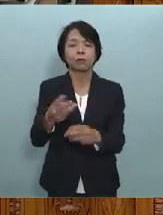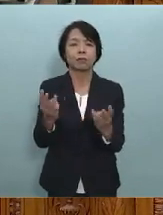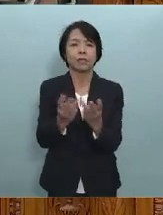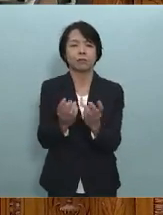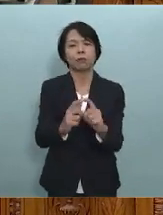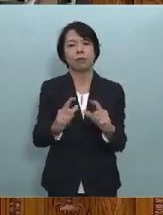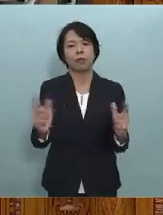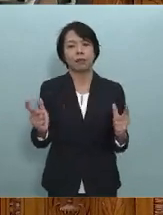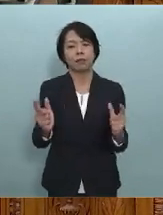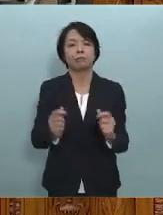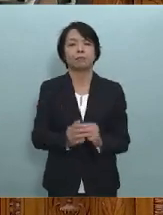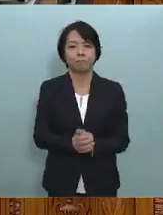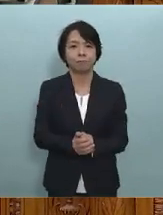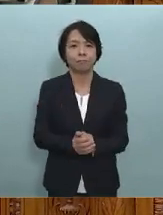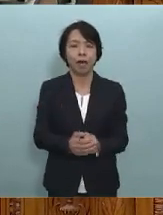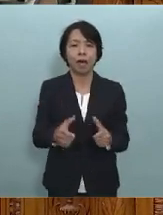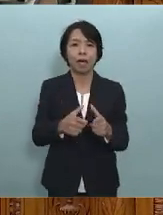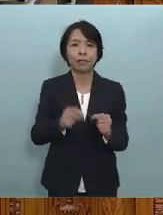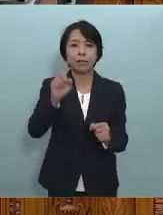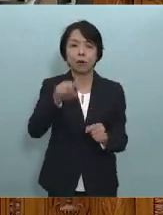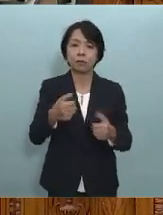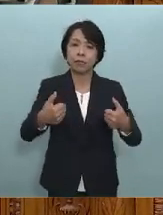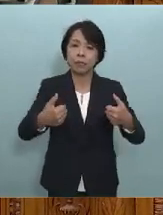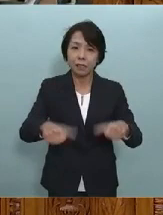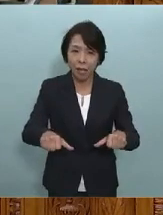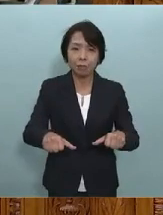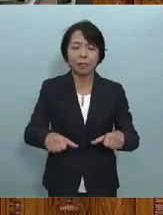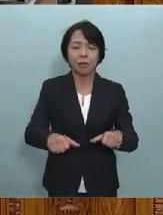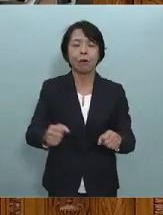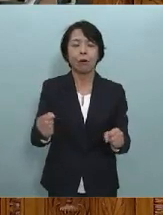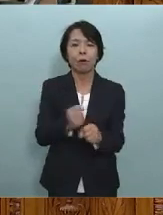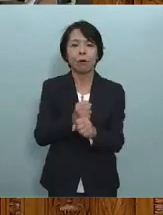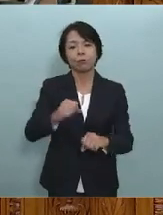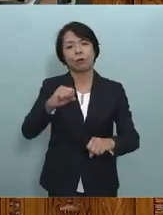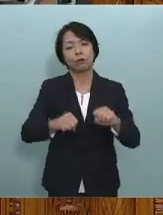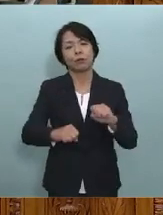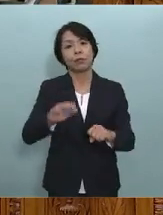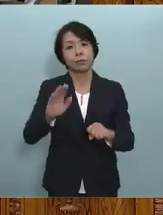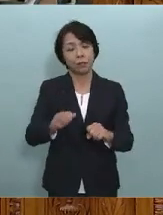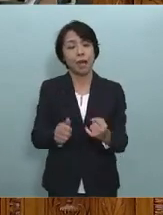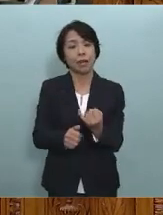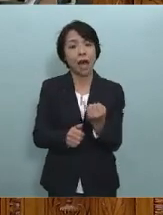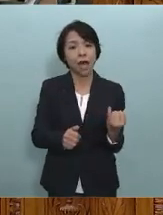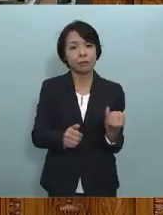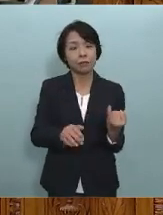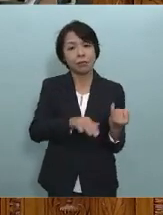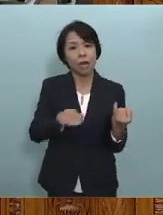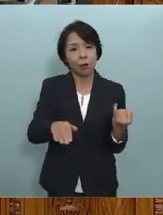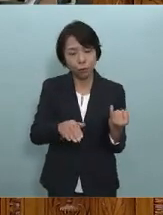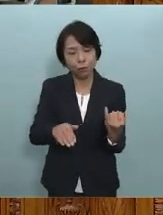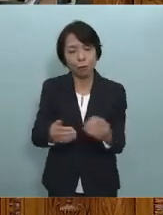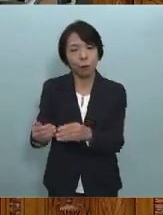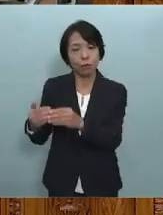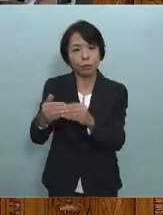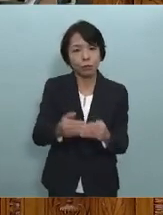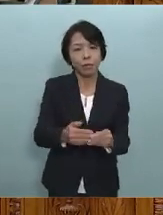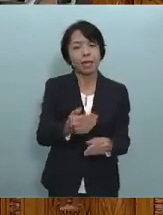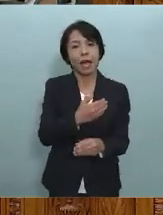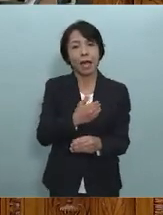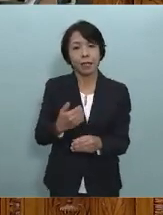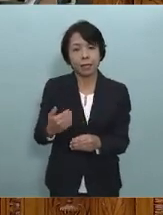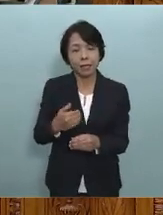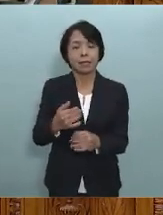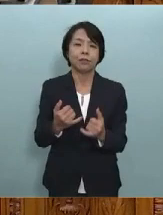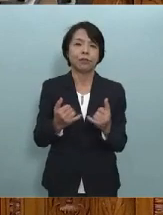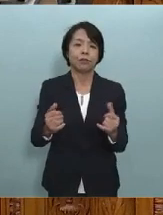た日本人並の労働の自由があり配偶者や子供の呼び寄せもできる永住者も着実に